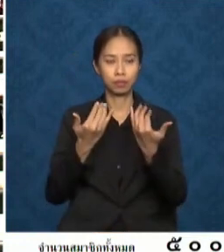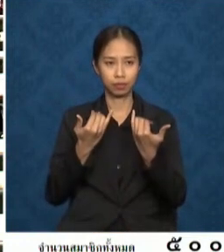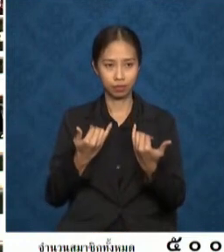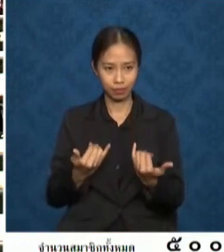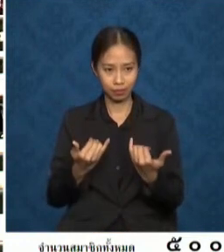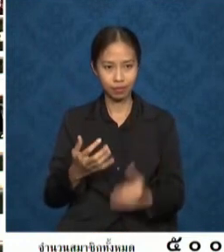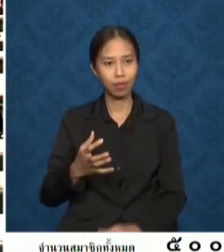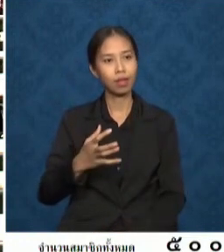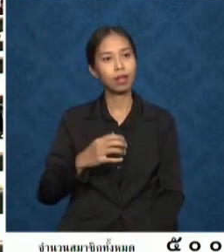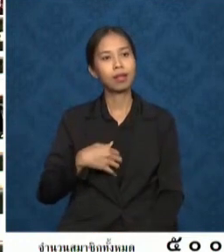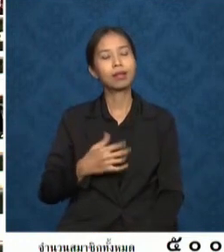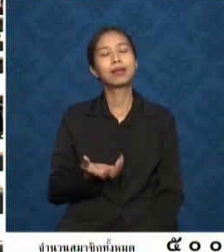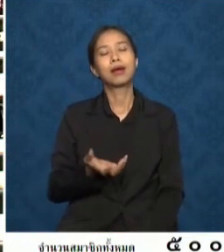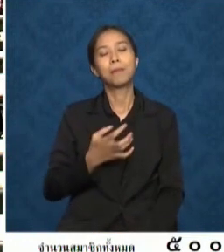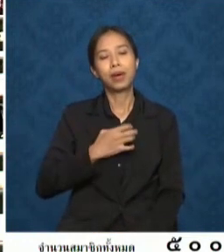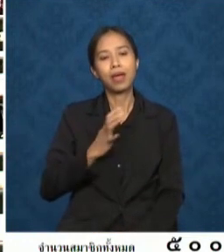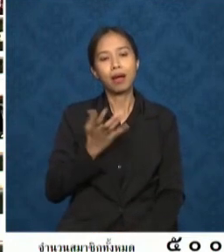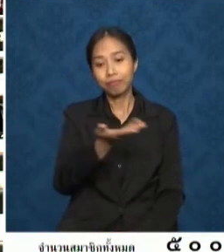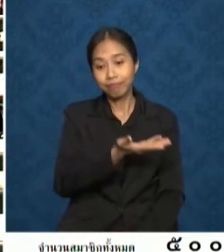OU